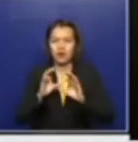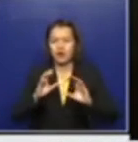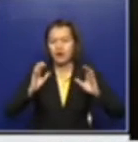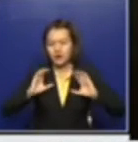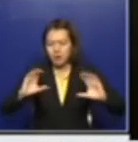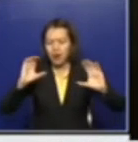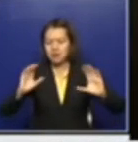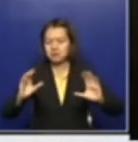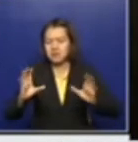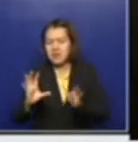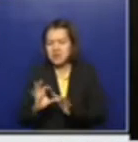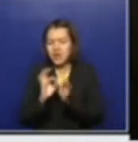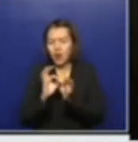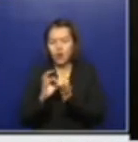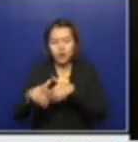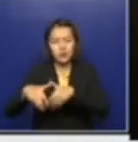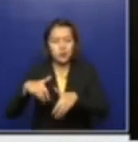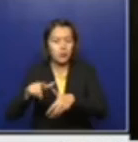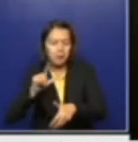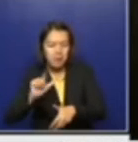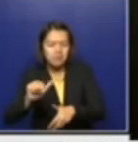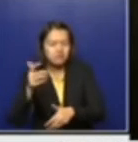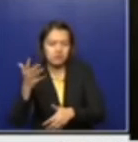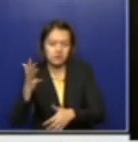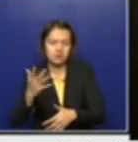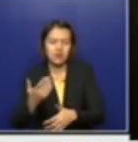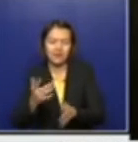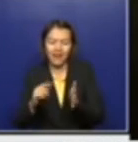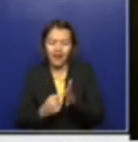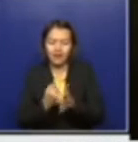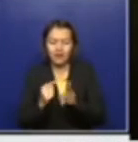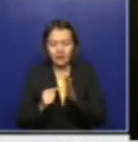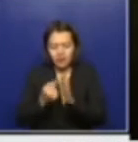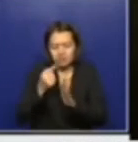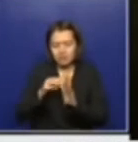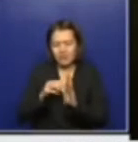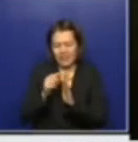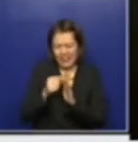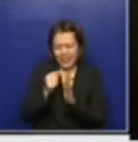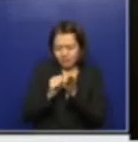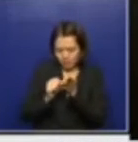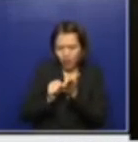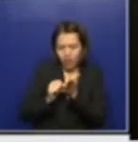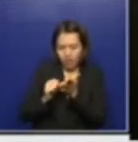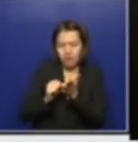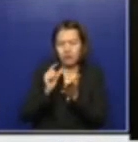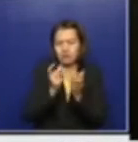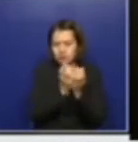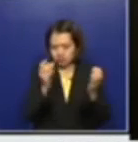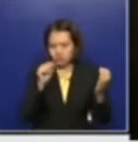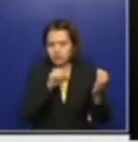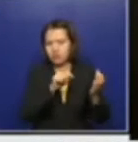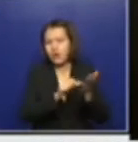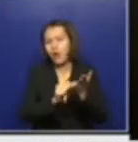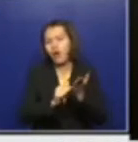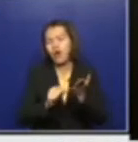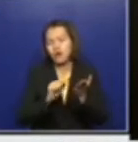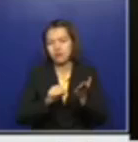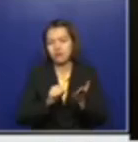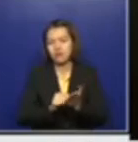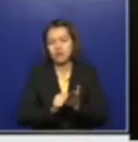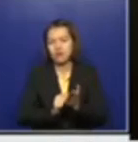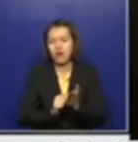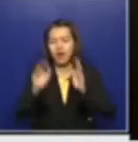นเขาเชื่อนะครับว่านี่คือกระดุมเม็ดแรกที่ต้องแก้ไขเพื่อให้ประเทศไทยมีประชาธิปไต